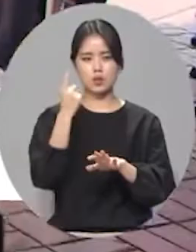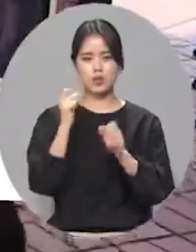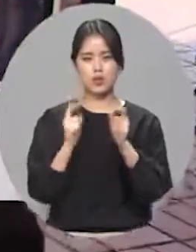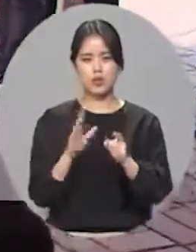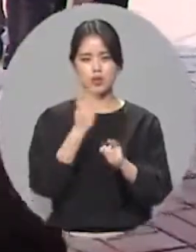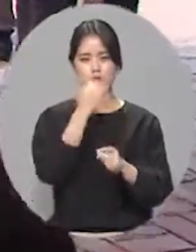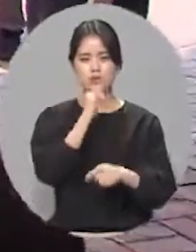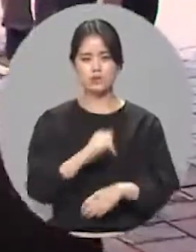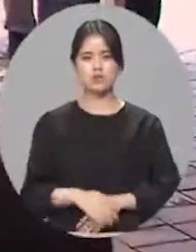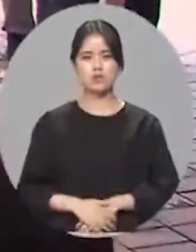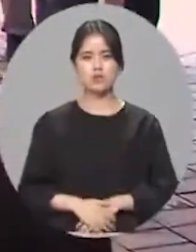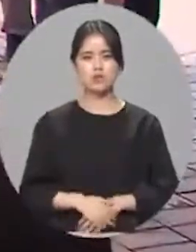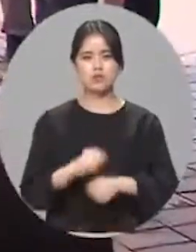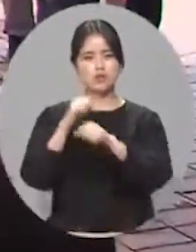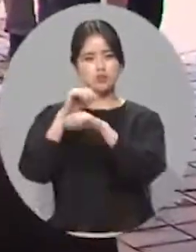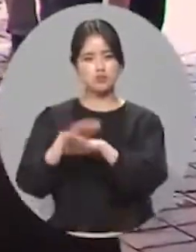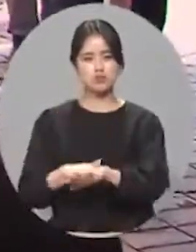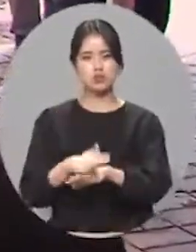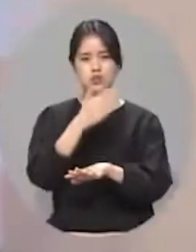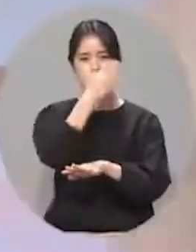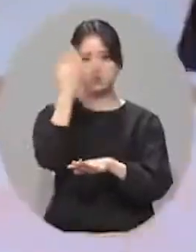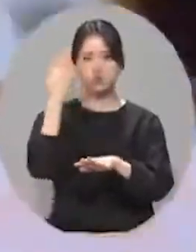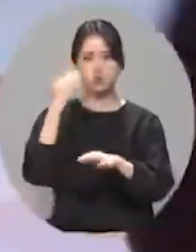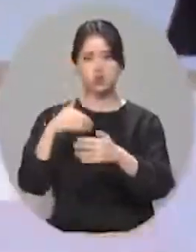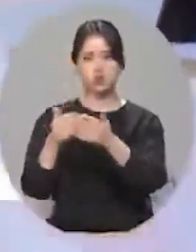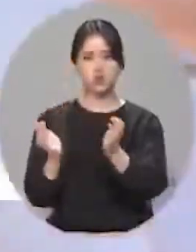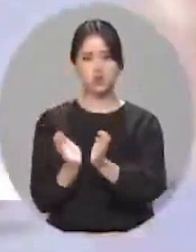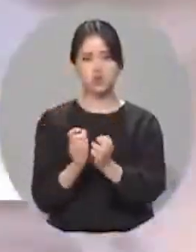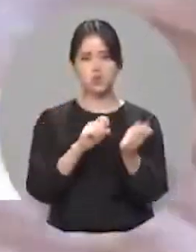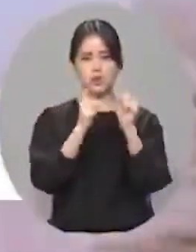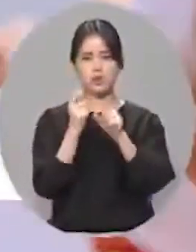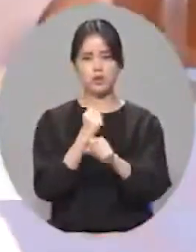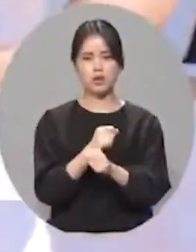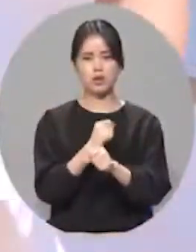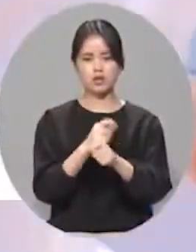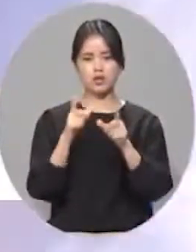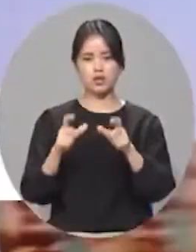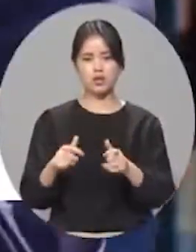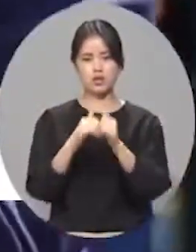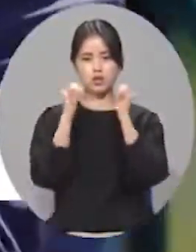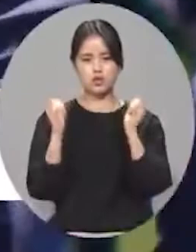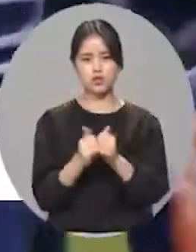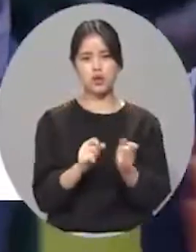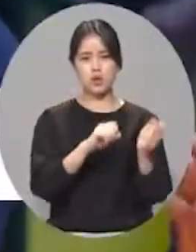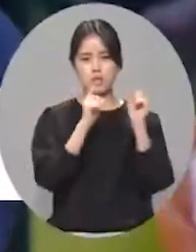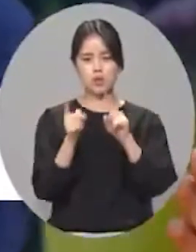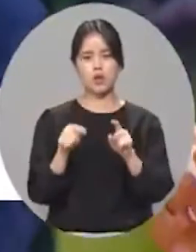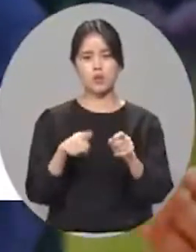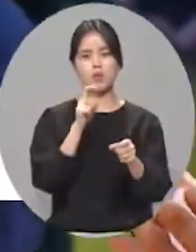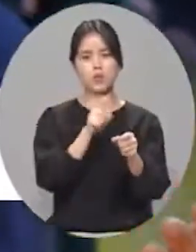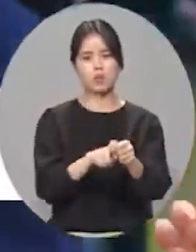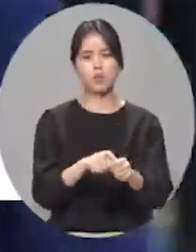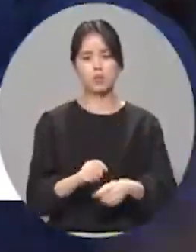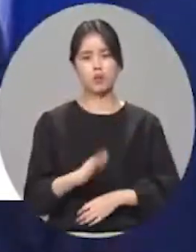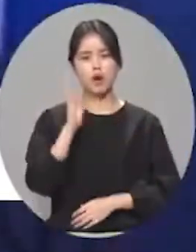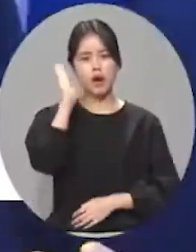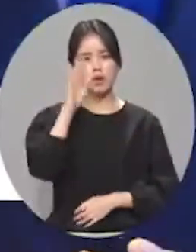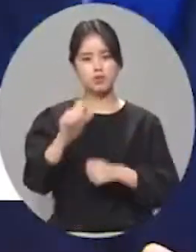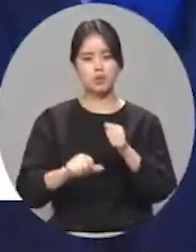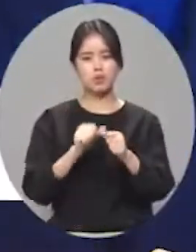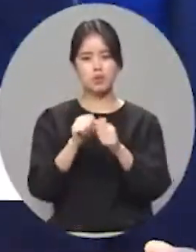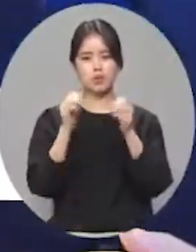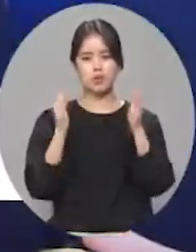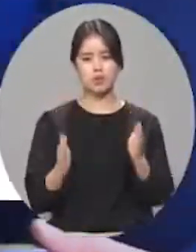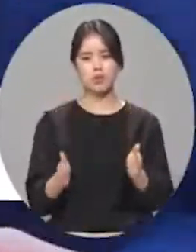있다고. 무너진 청년 공동체를 회복시켜 지역 사회를 복원해보겠다는 게 정부의 목표. 앞으로 5년